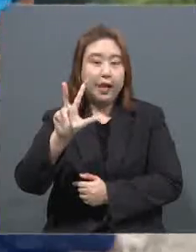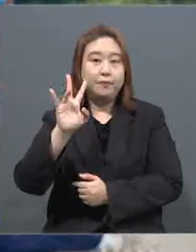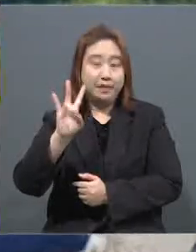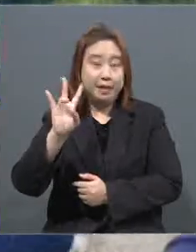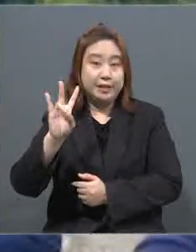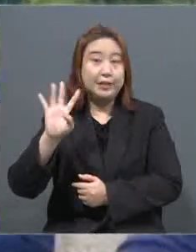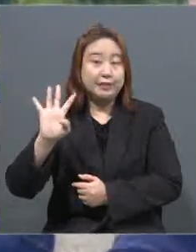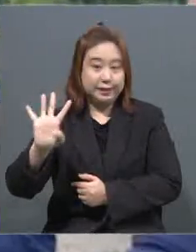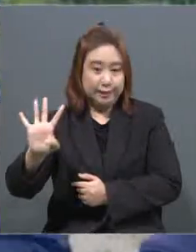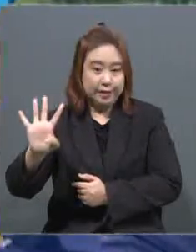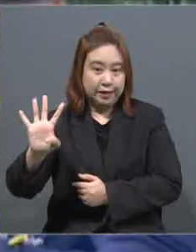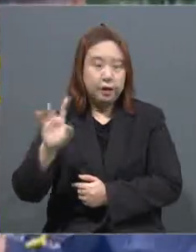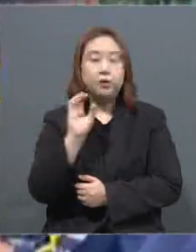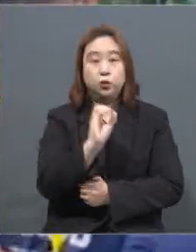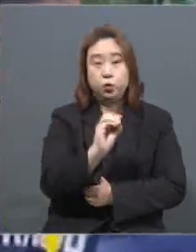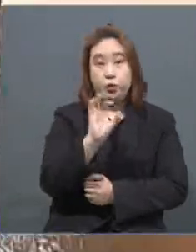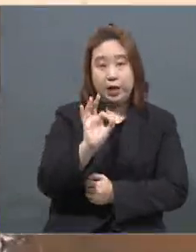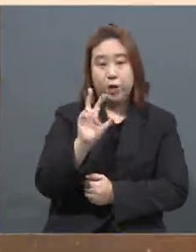0931763774093นะครับ